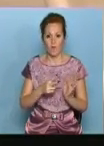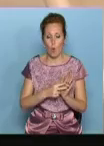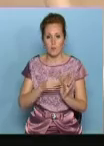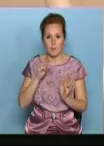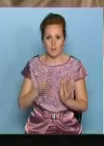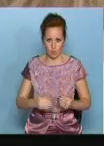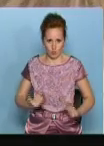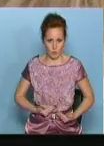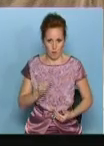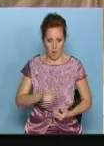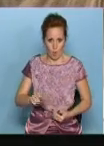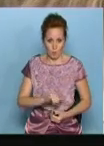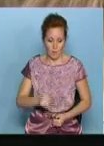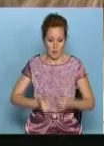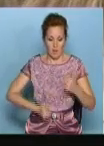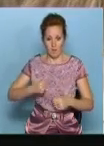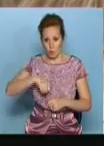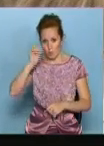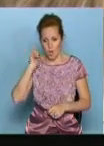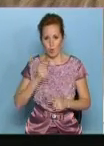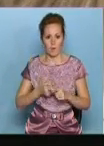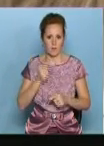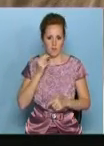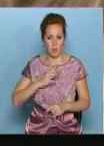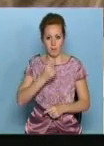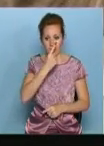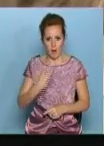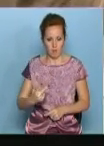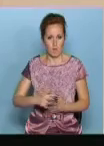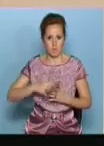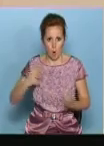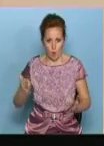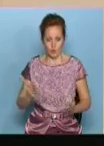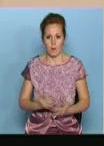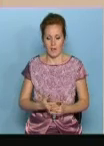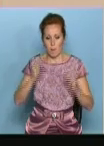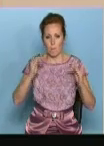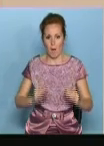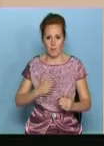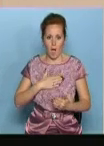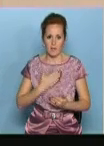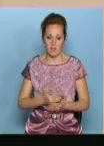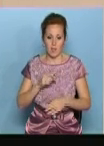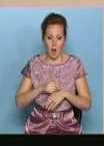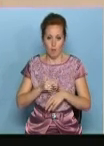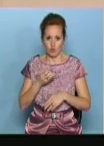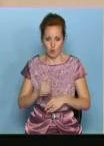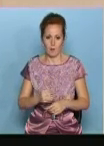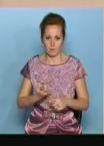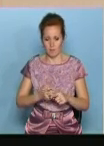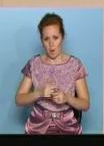Для сравнения, в прошлом году эта цифра была на треть больше. Спад активности клещей специалисты объясняют аномальной для республики